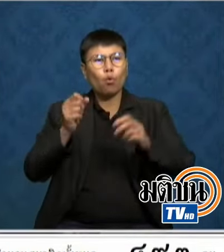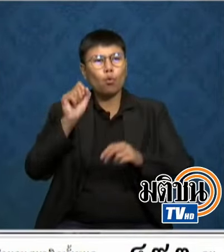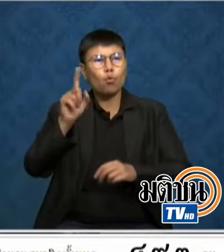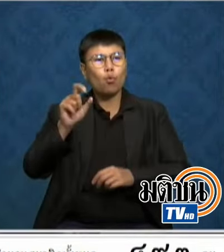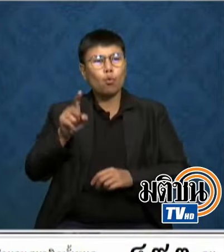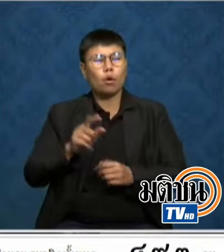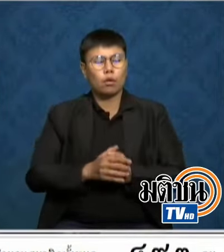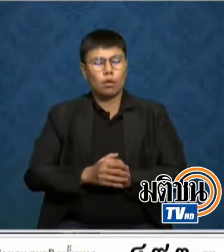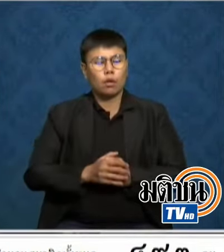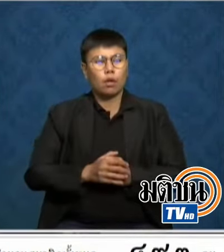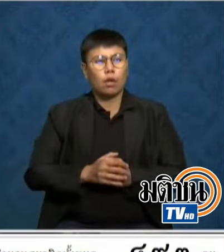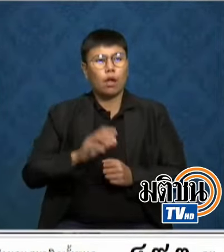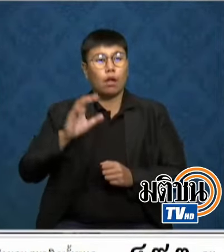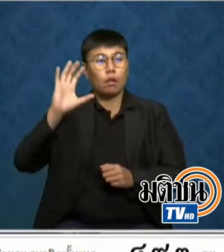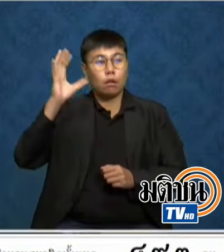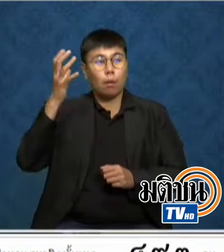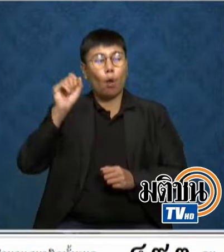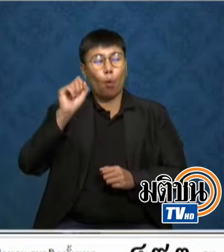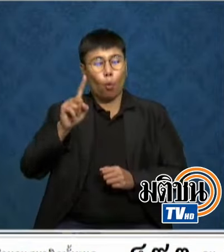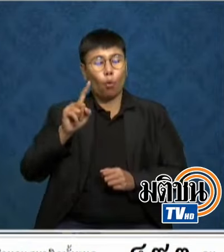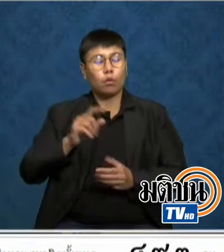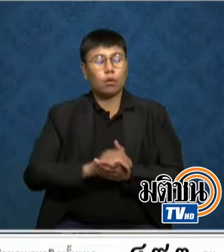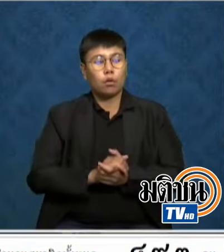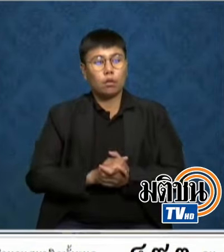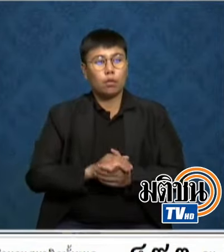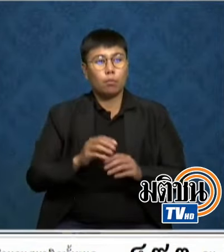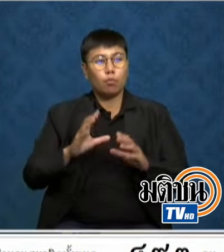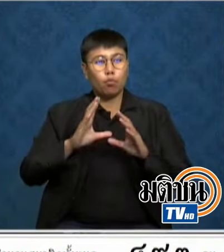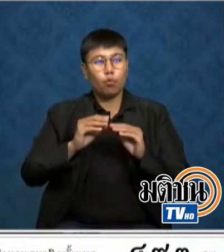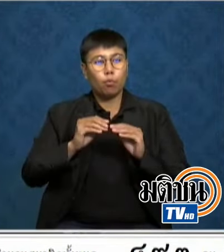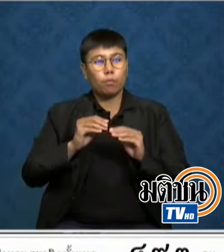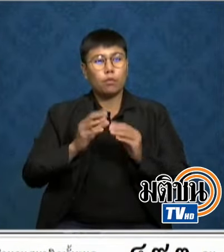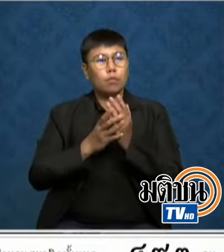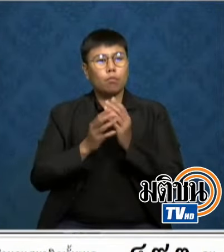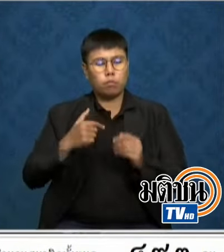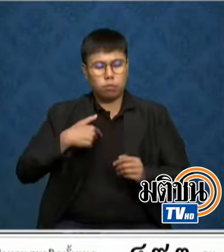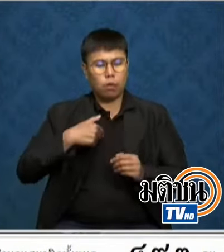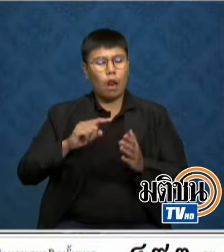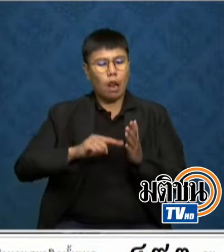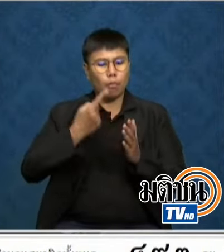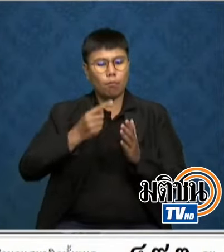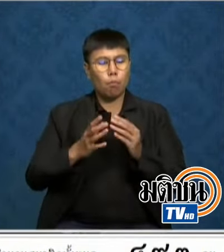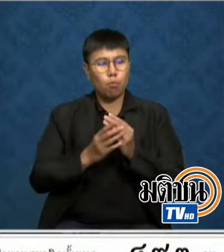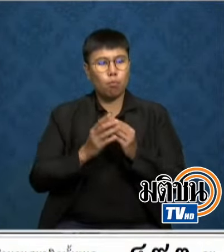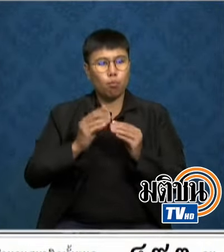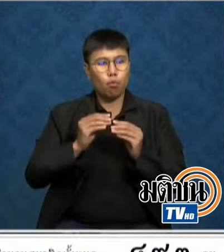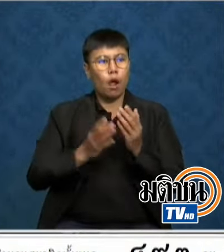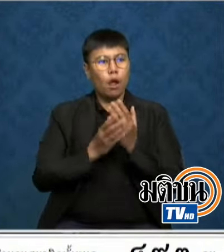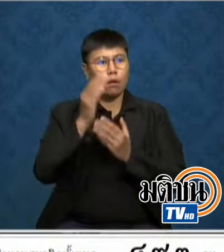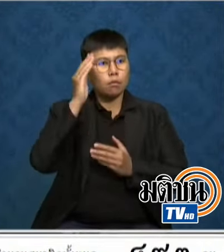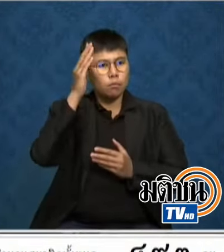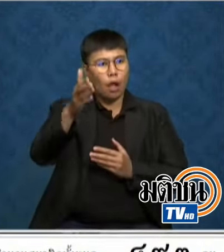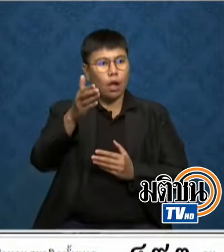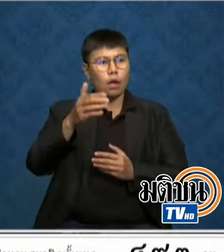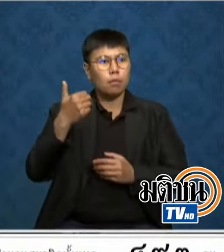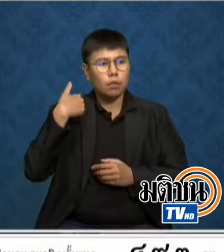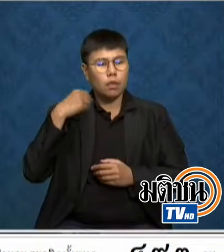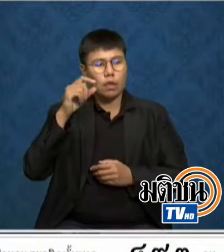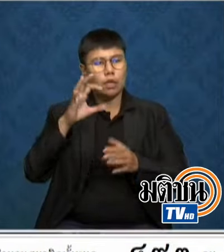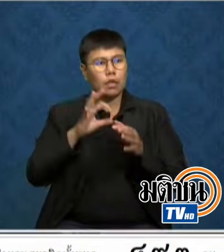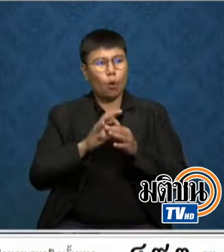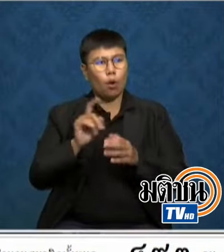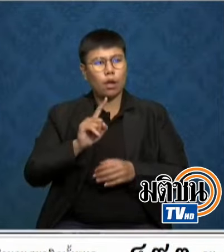าพรัฐสภาโลกของประจำประเทศไทยจะเดินทางไปร่วมประชุมในอาทิตย์หน้าเราจะเสนอวาระเร่งด่วนเรื่องนี้เรื่องการหาสันติภา